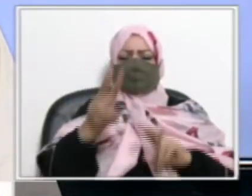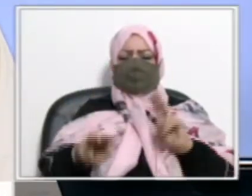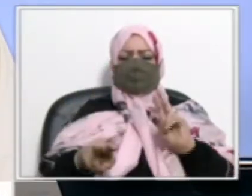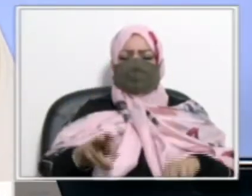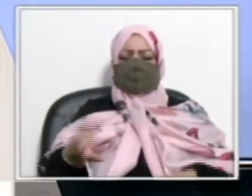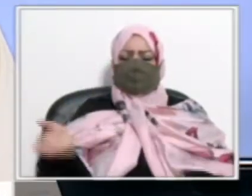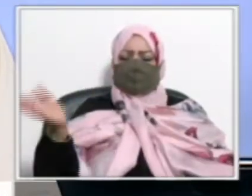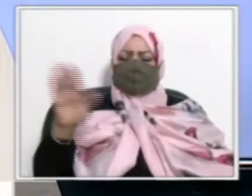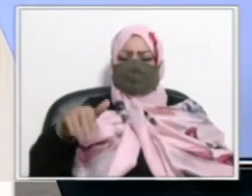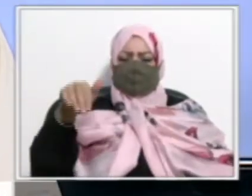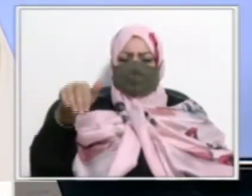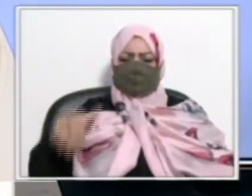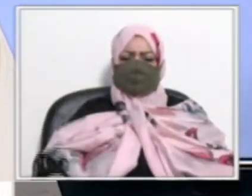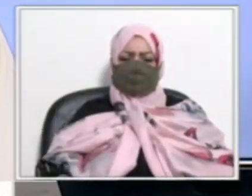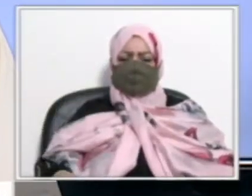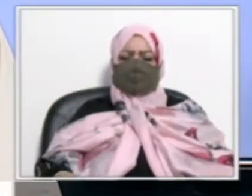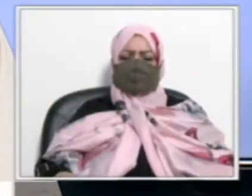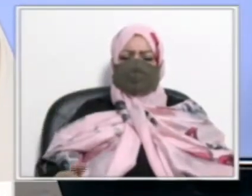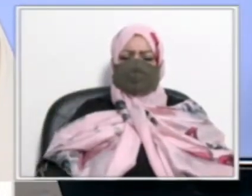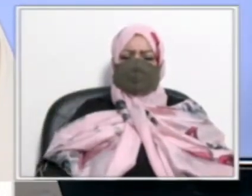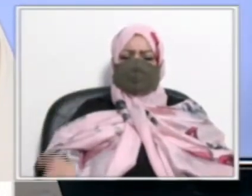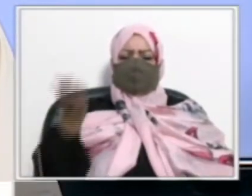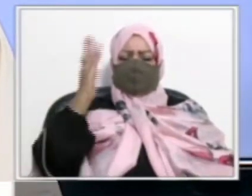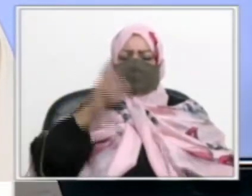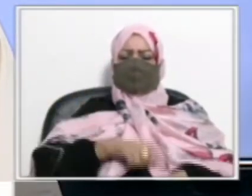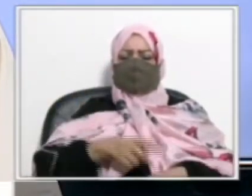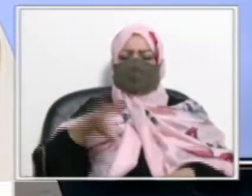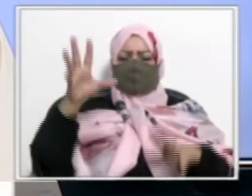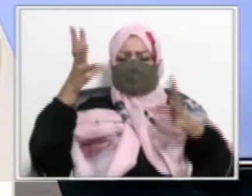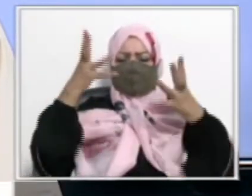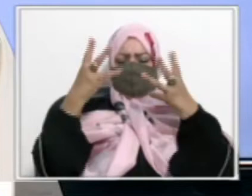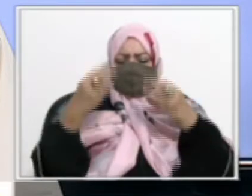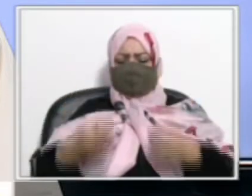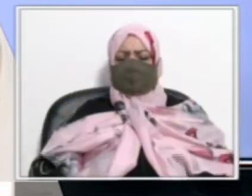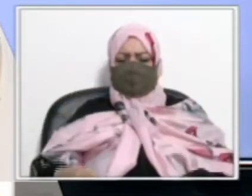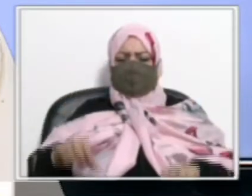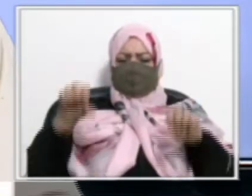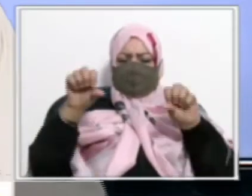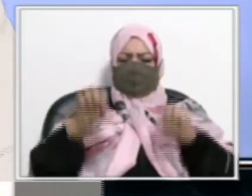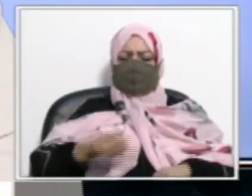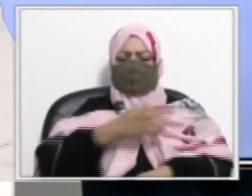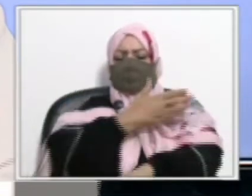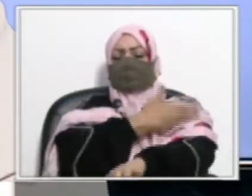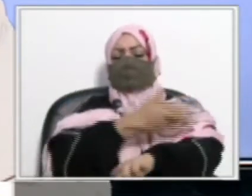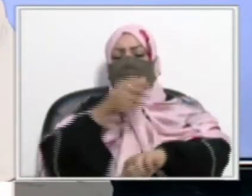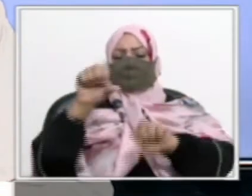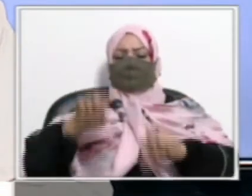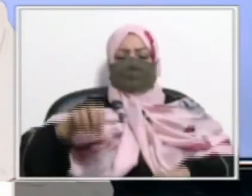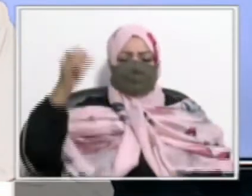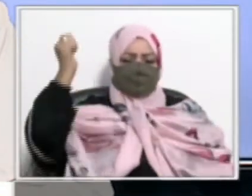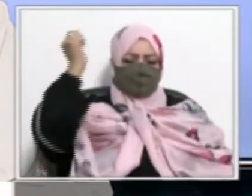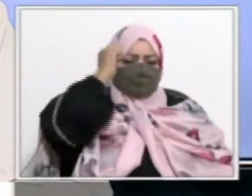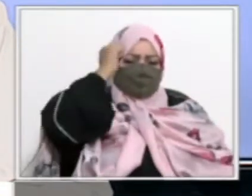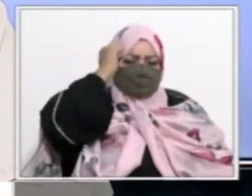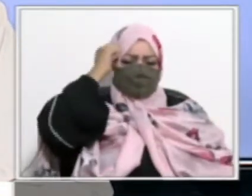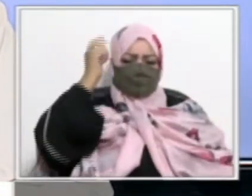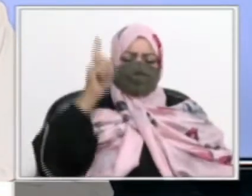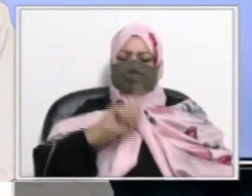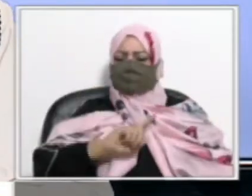نفس إيمانها لم تكن آمنت من قبل أو كسبت في إيمانها خيرا. فانتبهوا أيها الناس إلى هذا